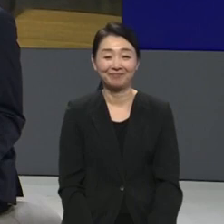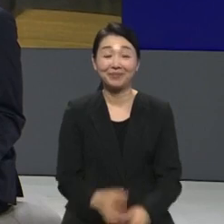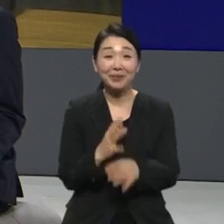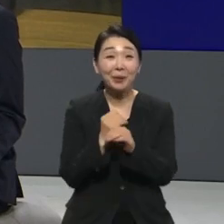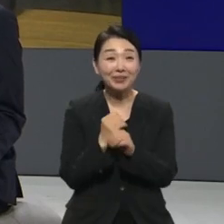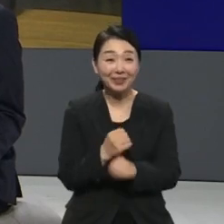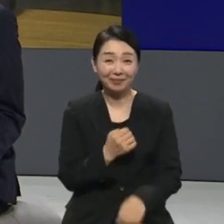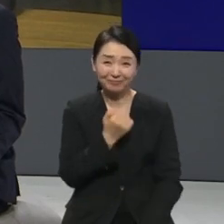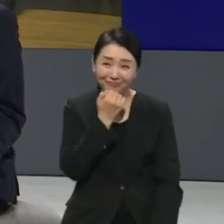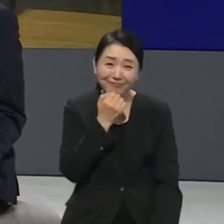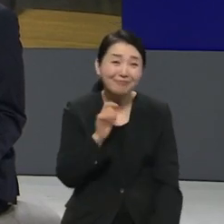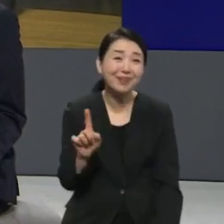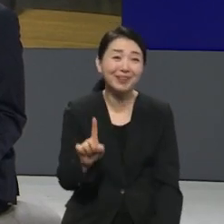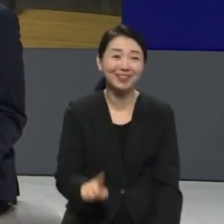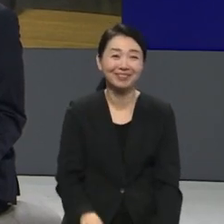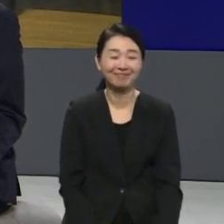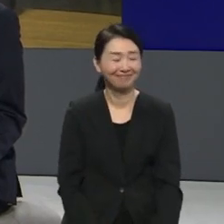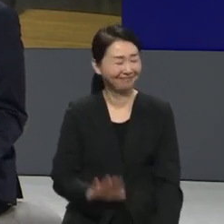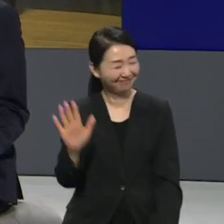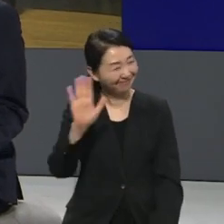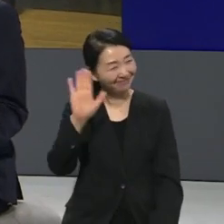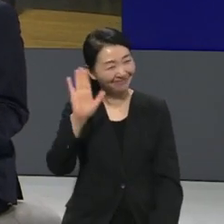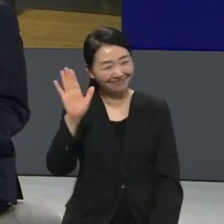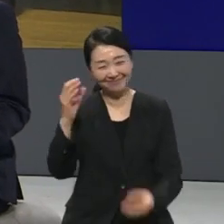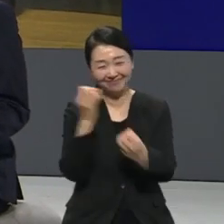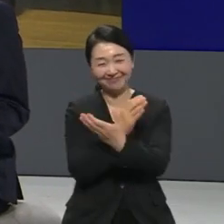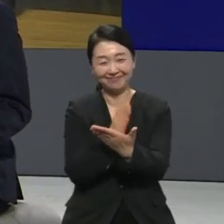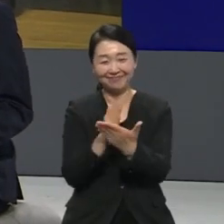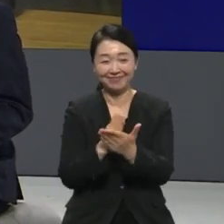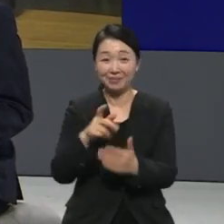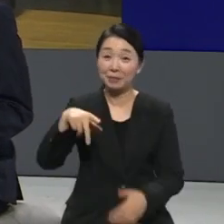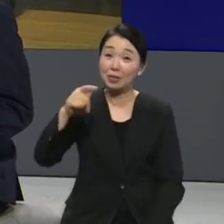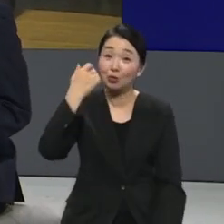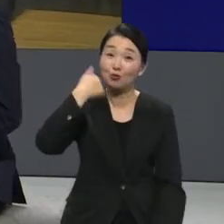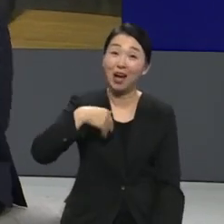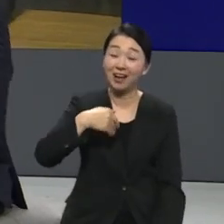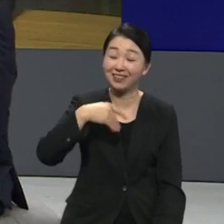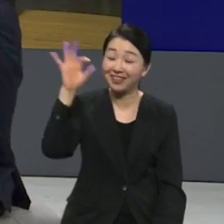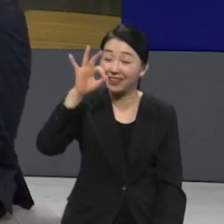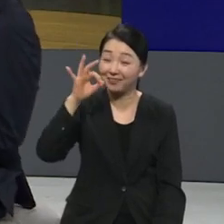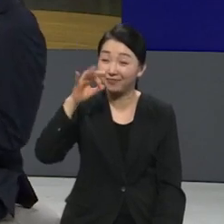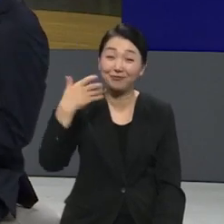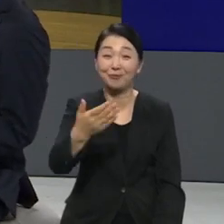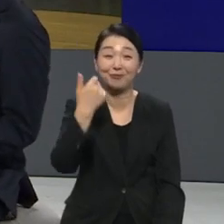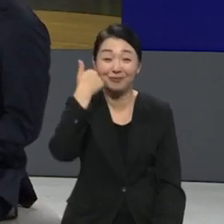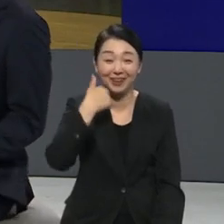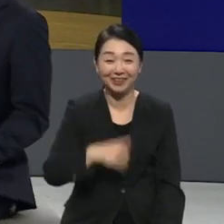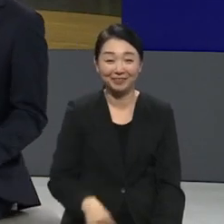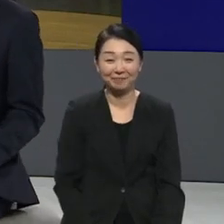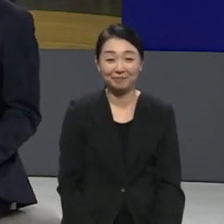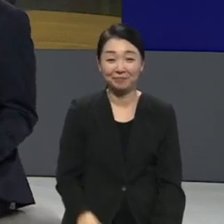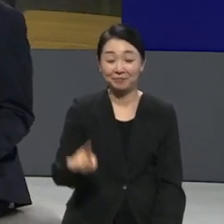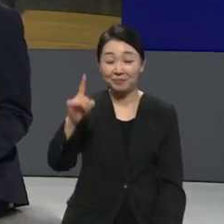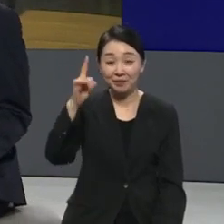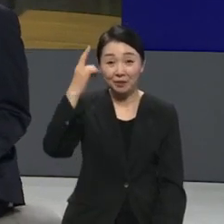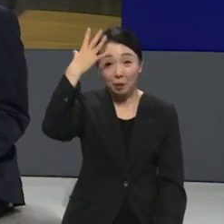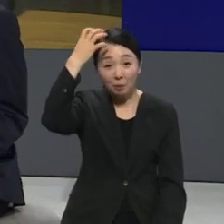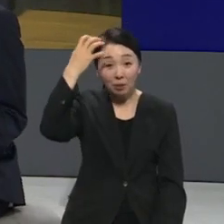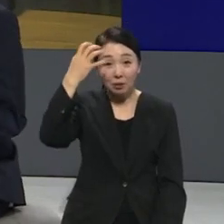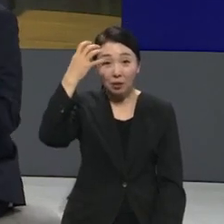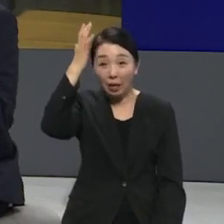언제죠? 비웃은 건가요? 아닙니다. 담당 PD 누구예요? 이거 누가 찾았어? 선배 머리는 가발인가요?